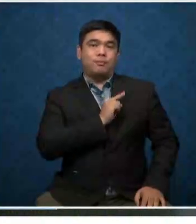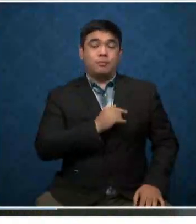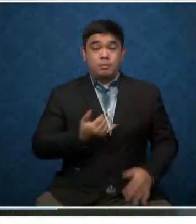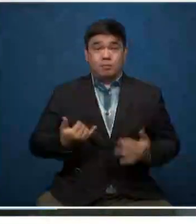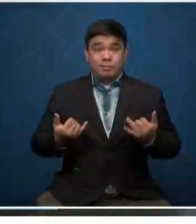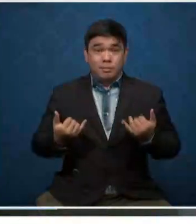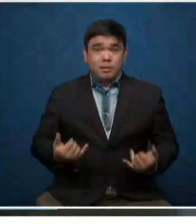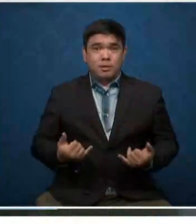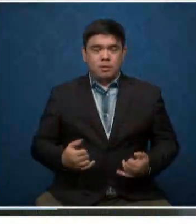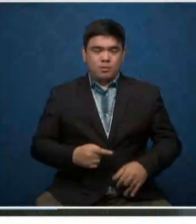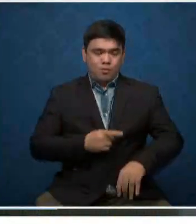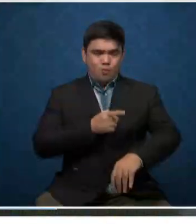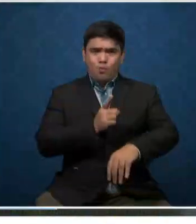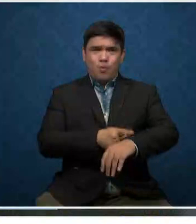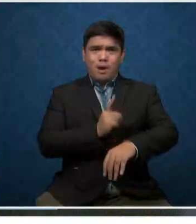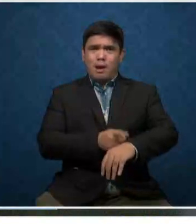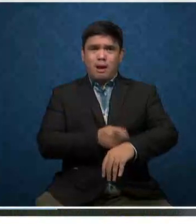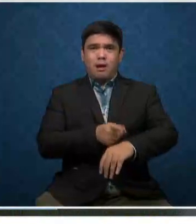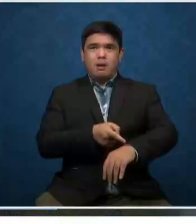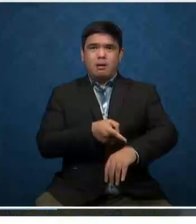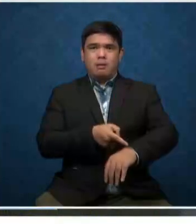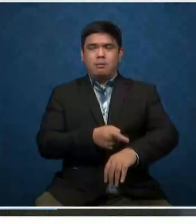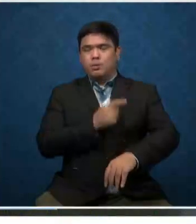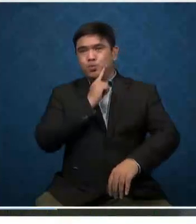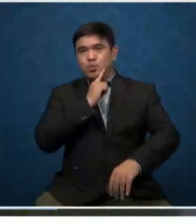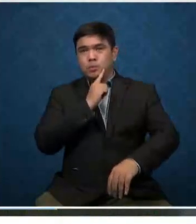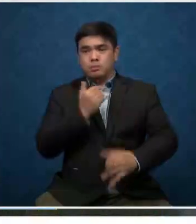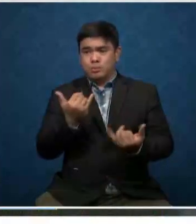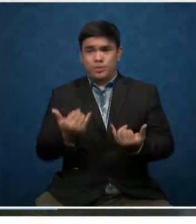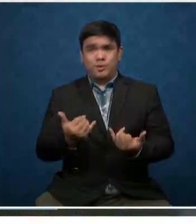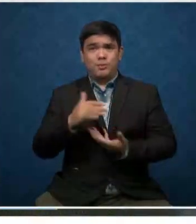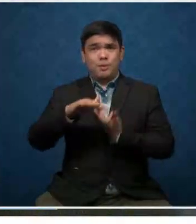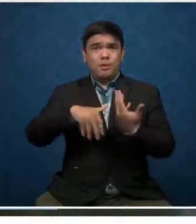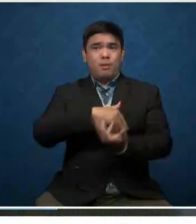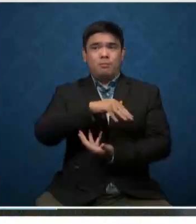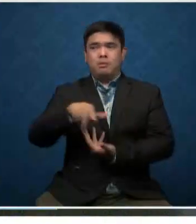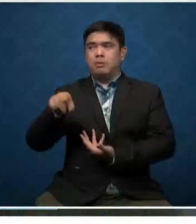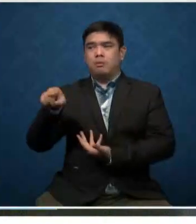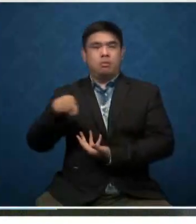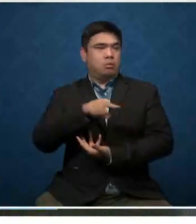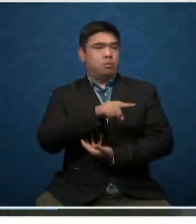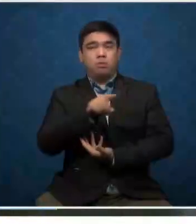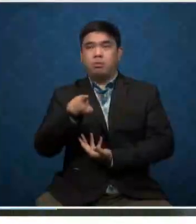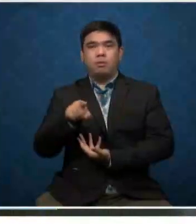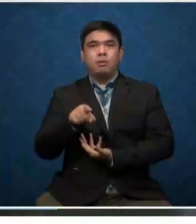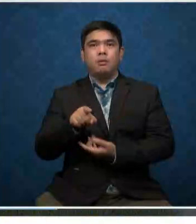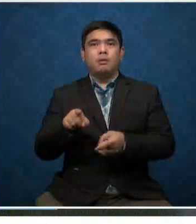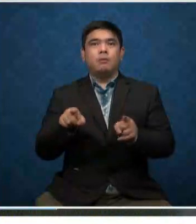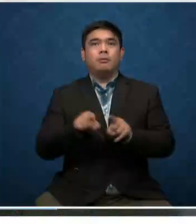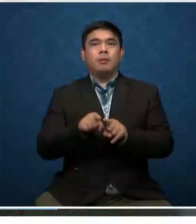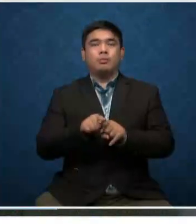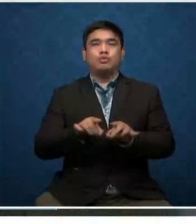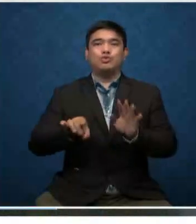จากเงื่อนเวลาแล้วก็สถานการณ์ในขณะนี้เนี่ยเป็นสถานการณ์ที่ปลายเทอม